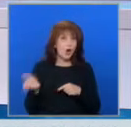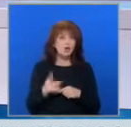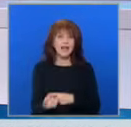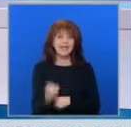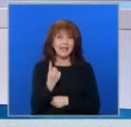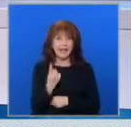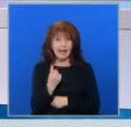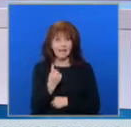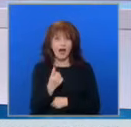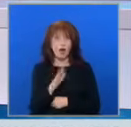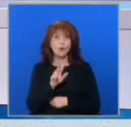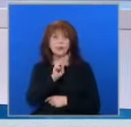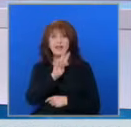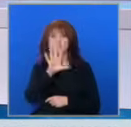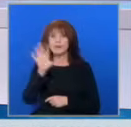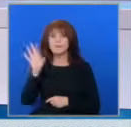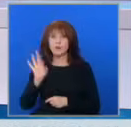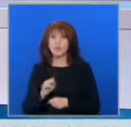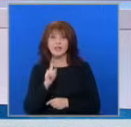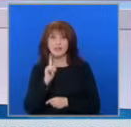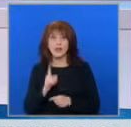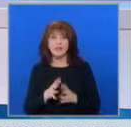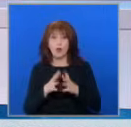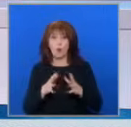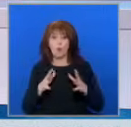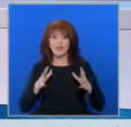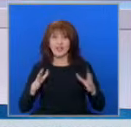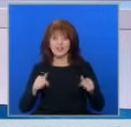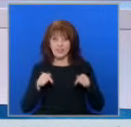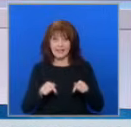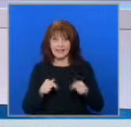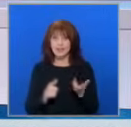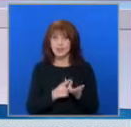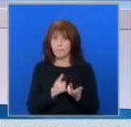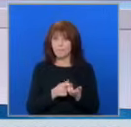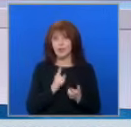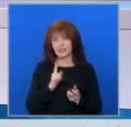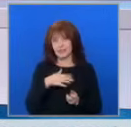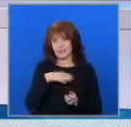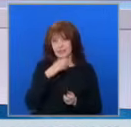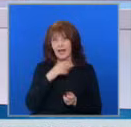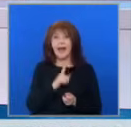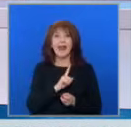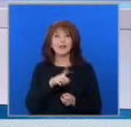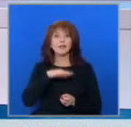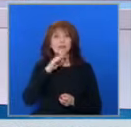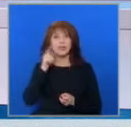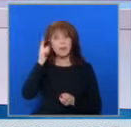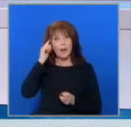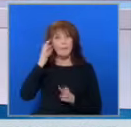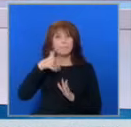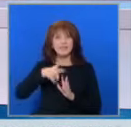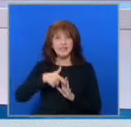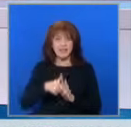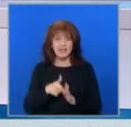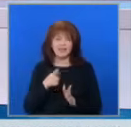с поне още 25% трябва да се увеличи сегашният им брой, за да стигат. Недостигът на психиатри е от